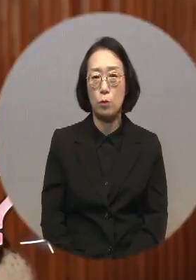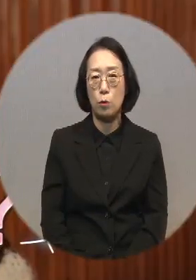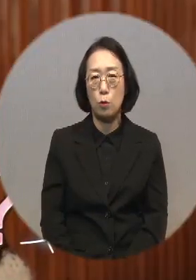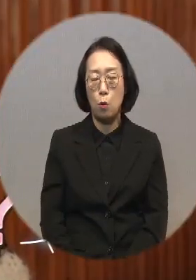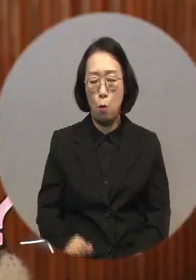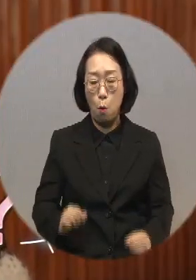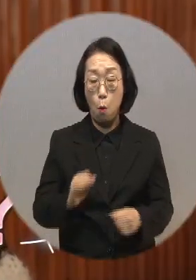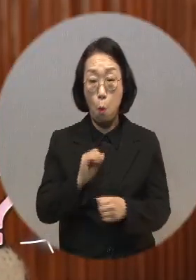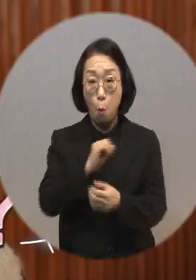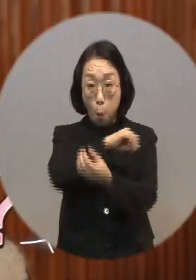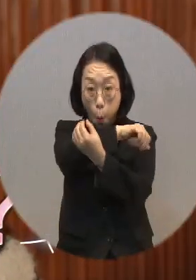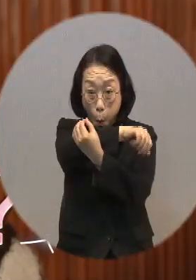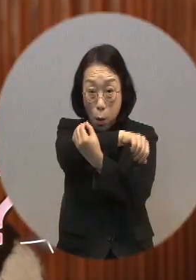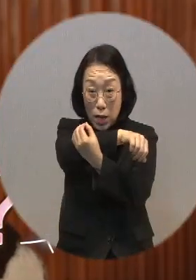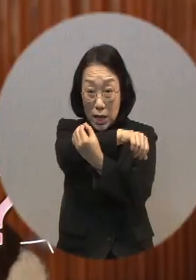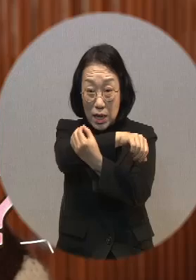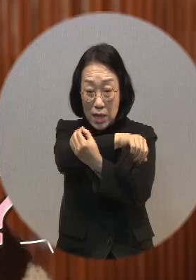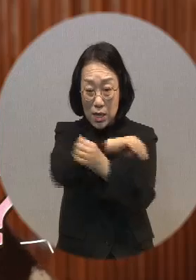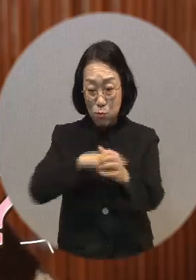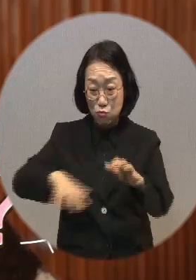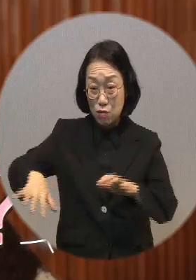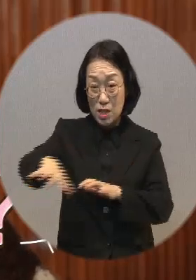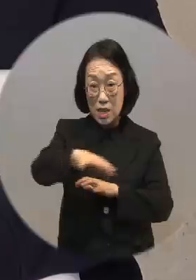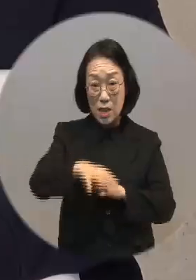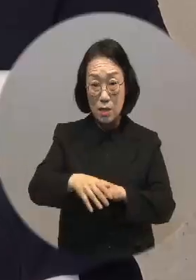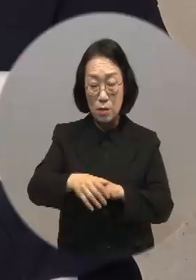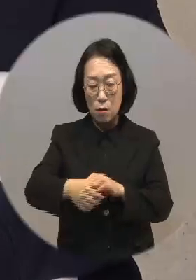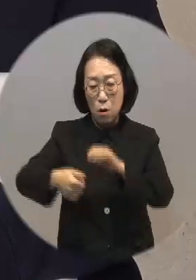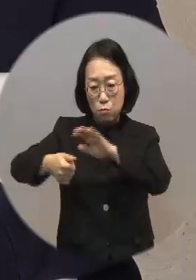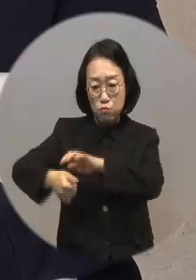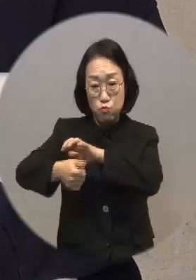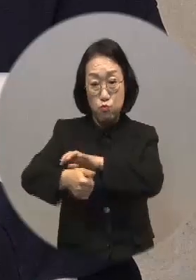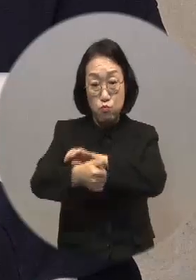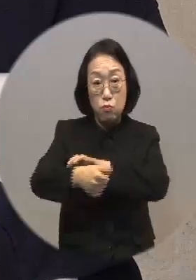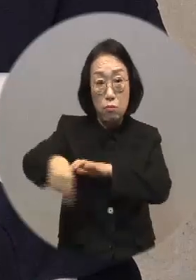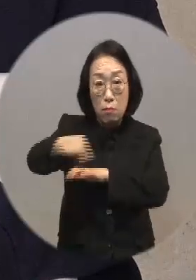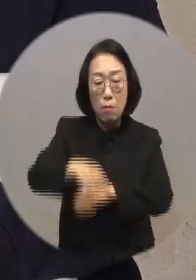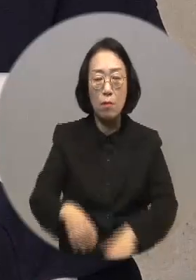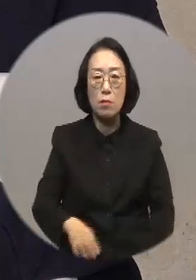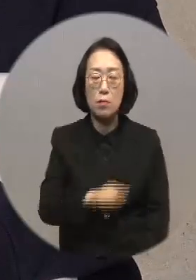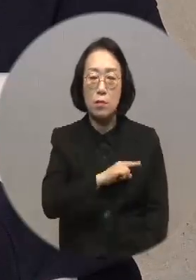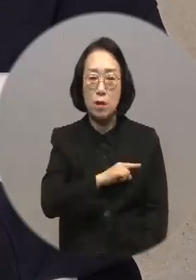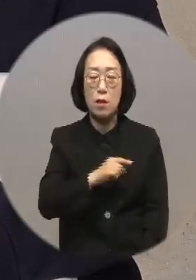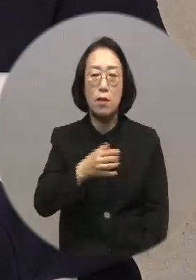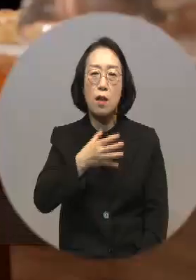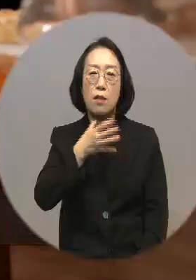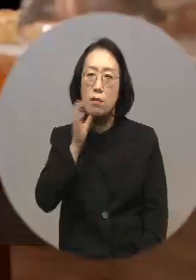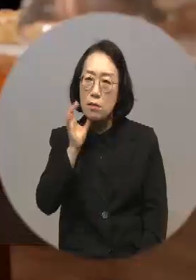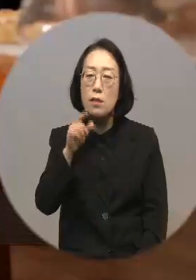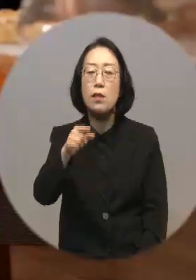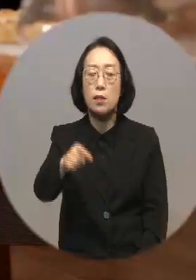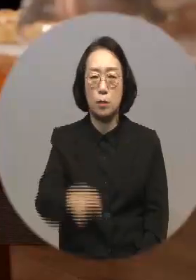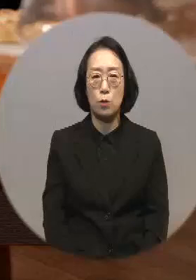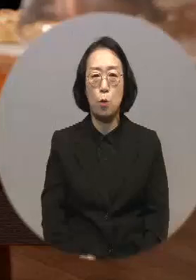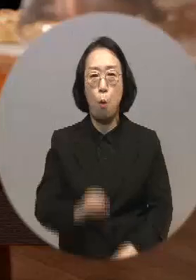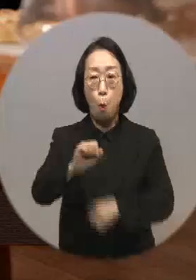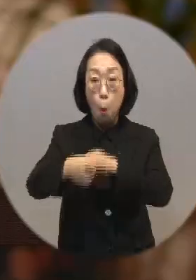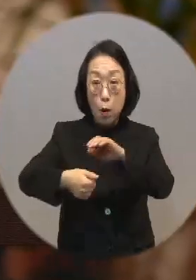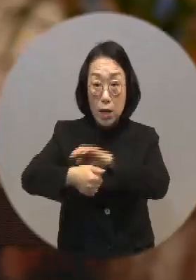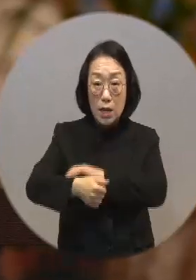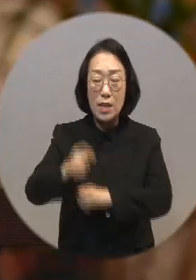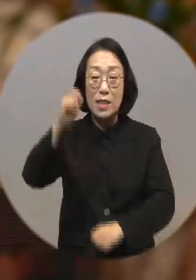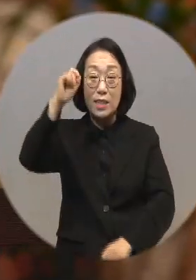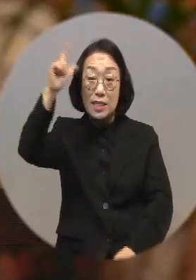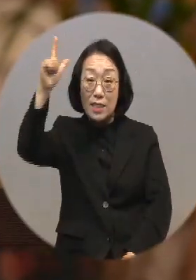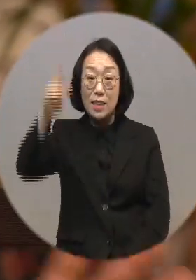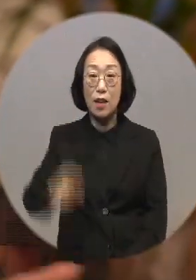무리에서 우두머리가 되는 코끼리가 어떤 코끼리인지 아시나요? 가장 나이가 많은 앙코 코끼리라고 해요. 그러니까 그만큼 지혜와